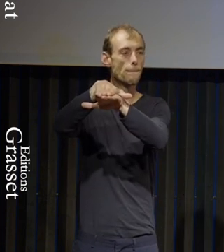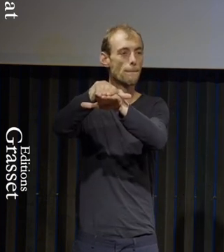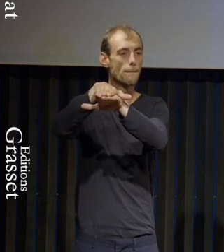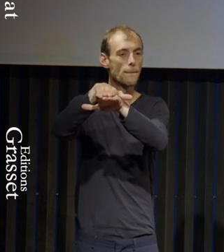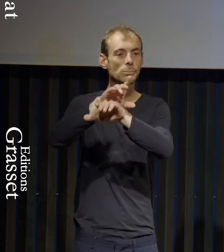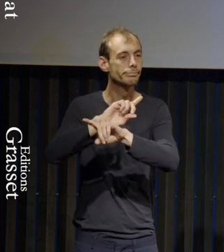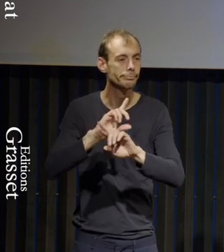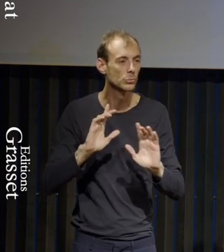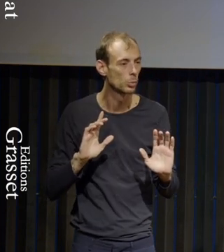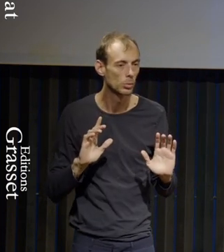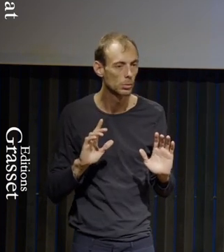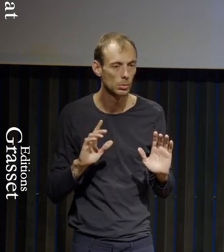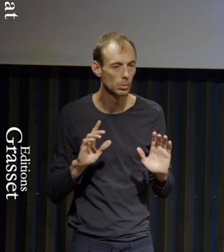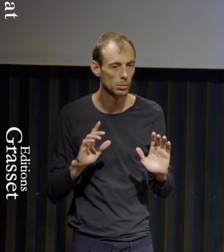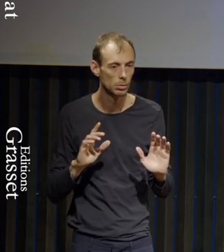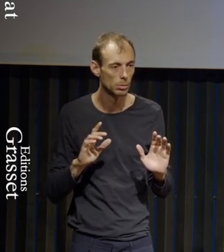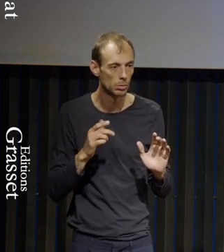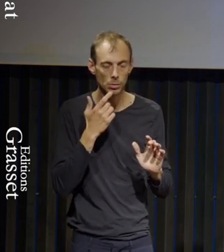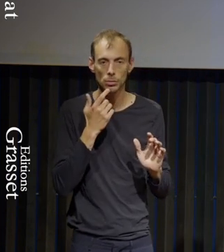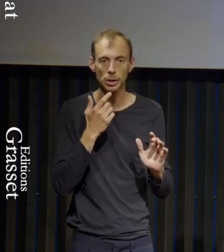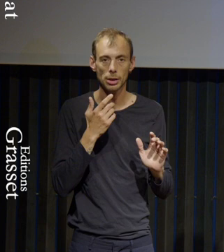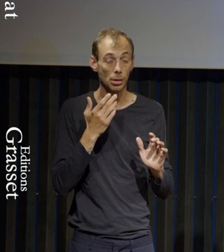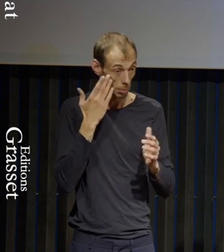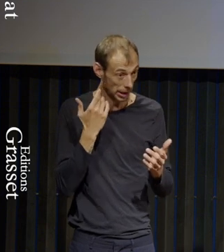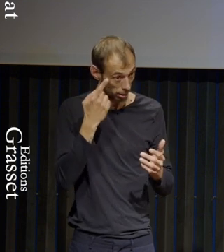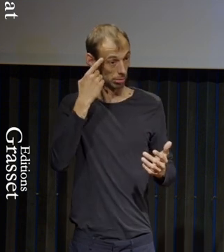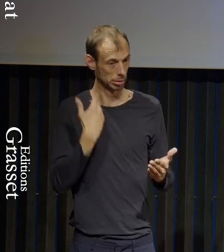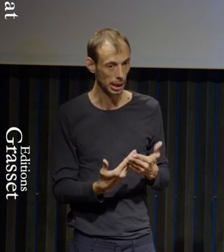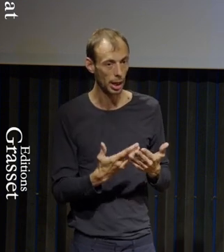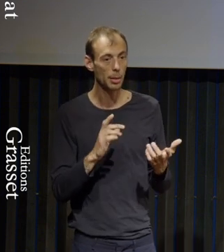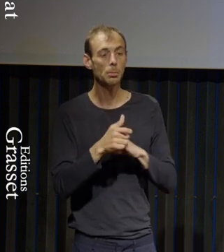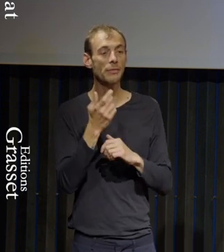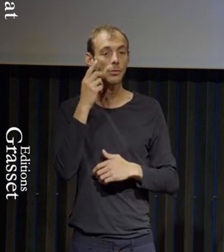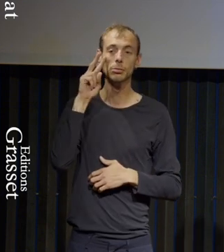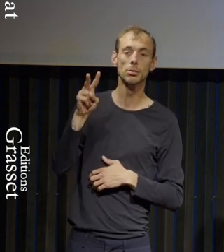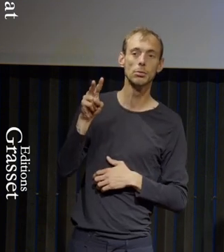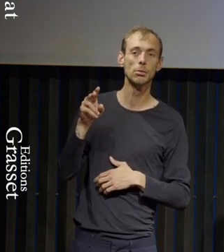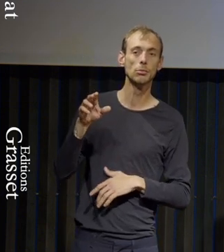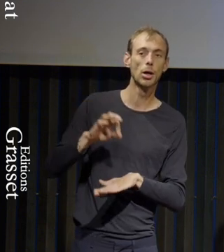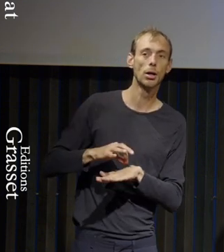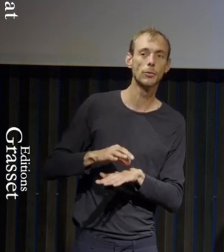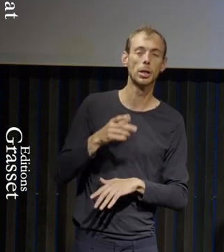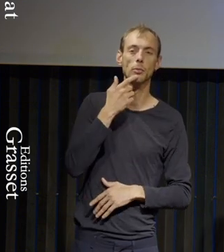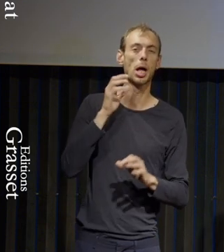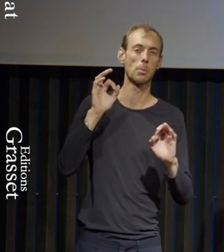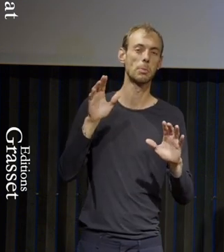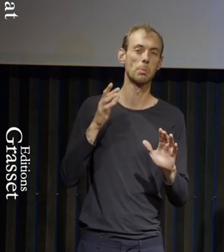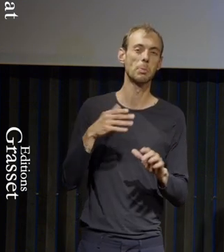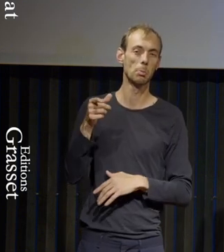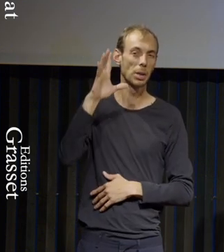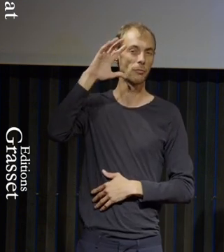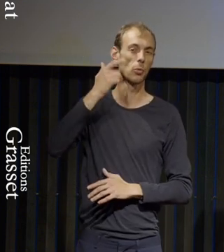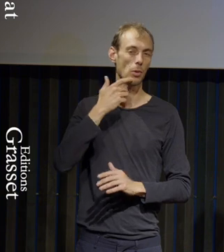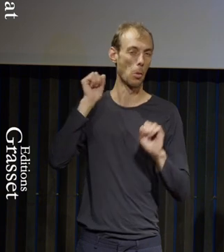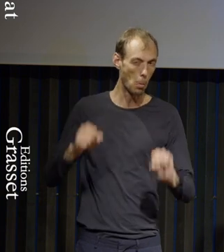verrait finalement dans la folie, dans les troubles mentaux, que la matrice de l'œuvre d'art, et donc un